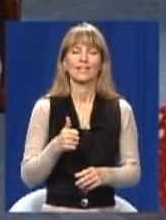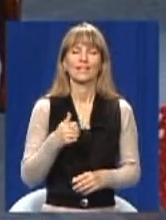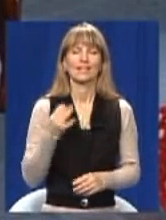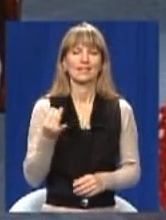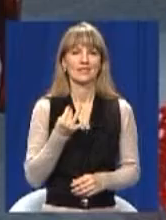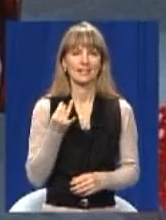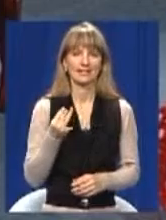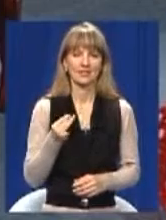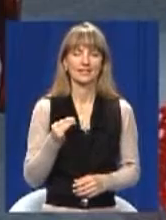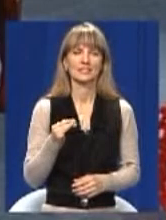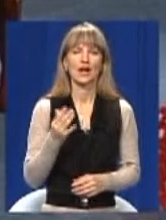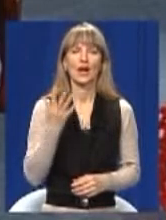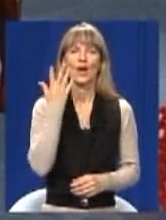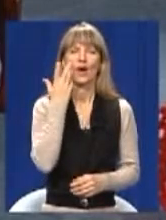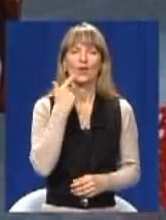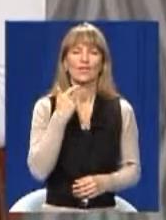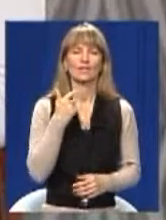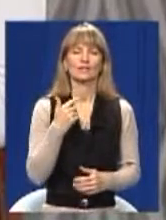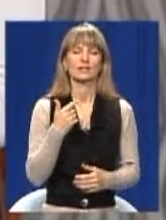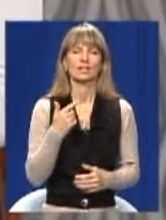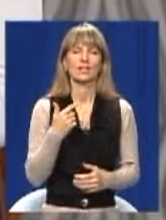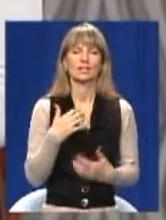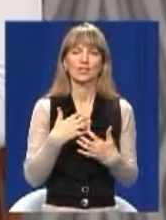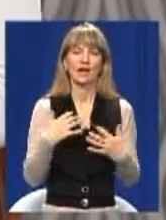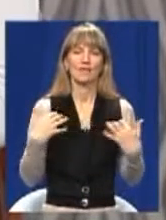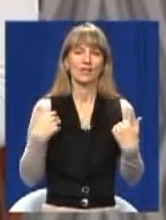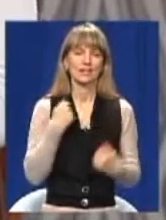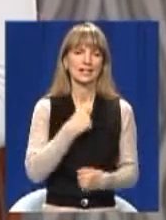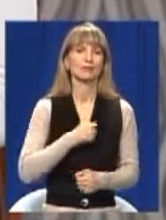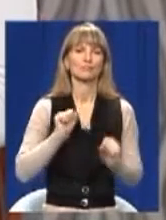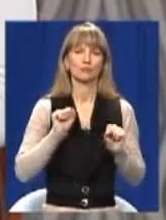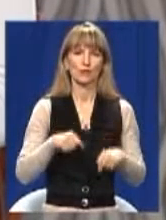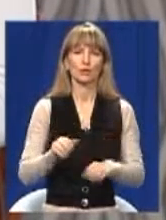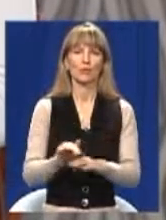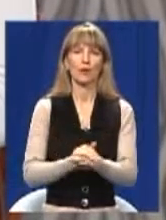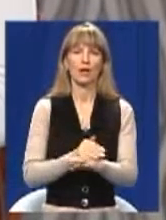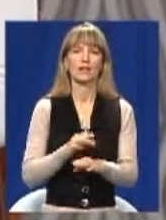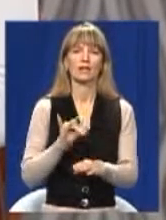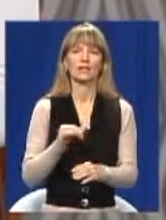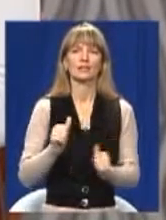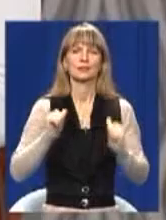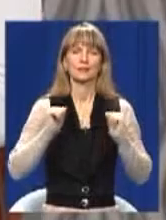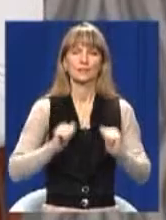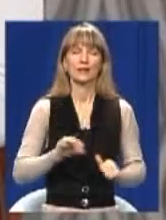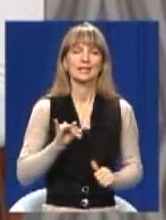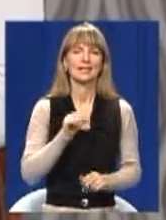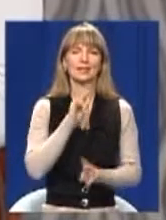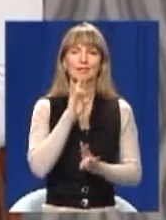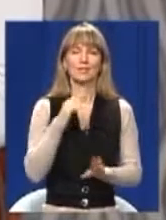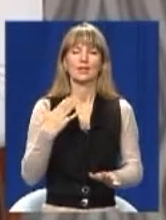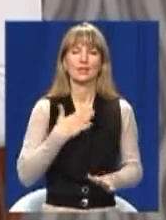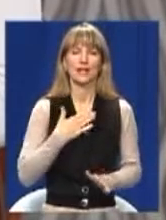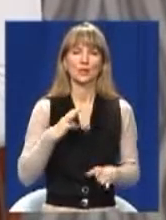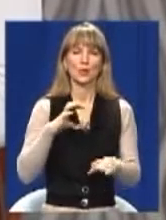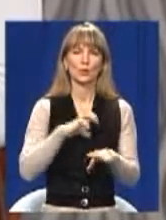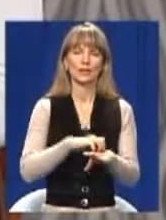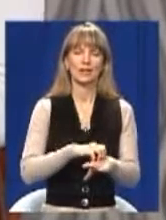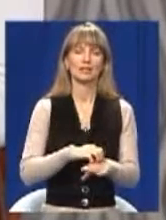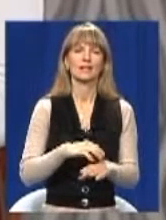цікавий варіант, оскільки коли тварина не в агресивному стані, ми можемо її погладити, і вона досить таки заспокоїться і не буде нас кусати.